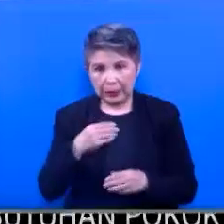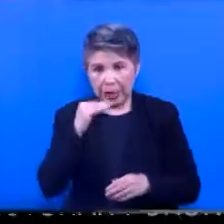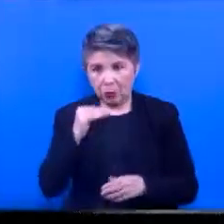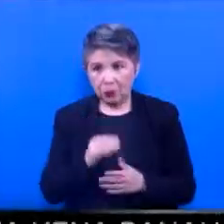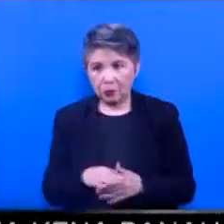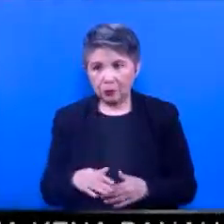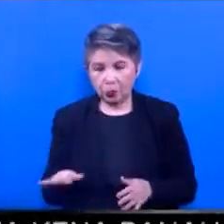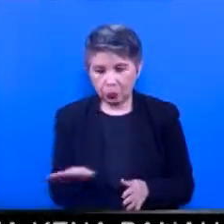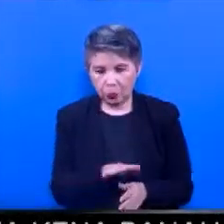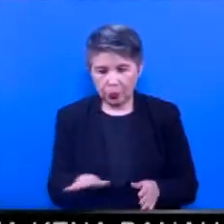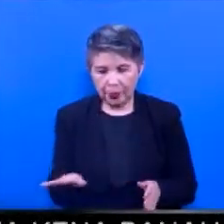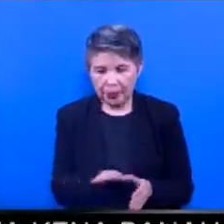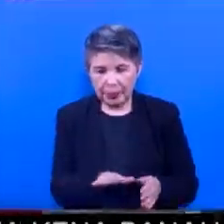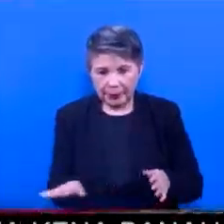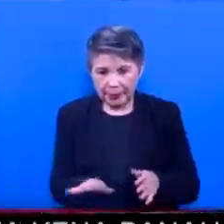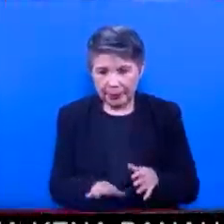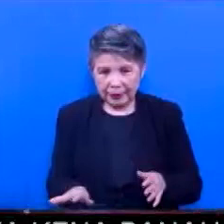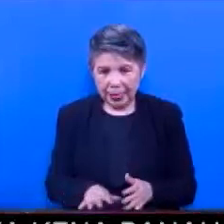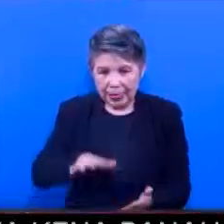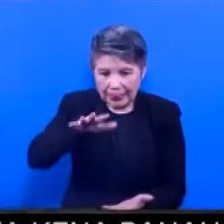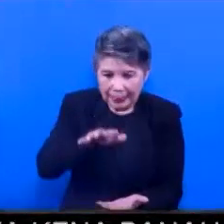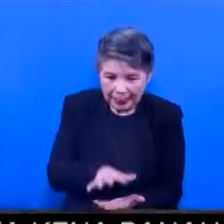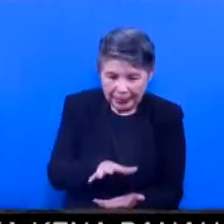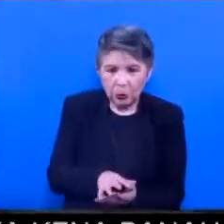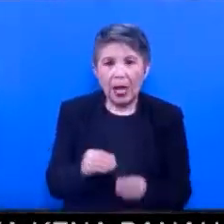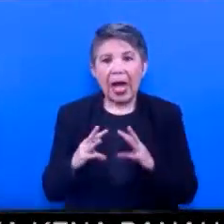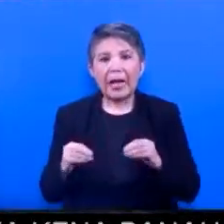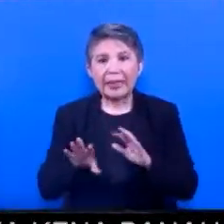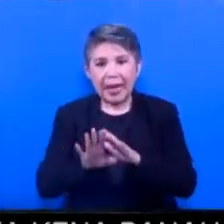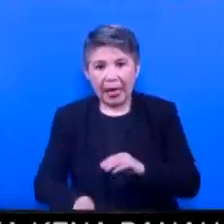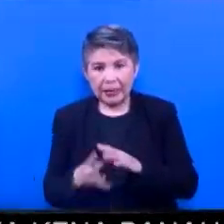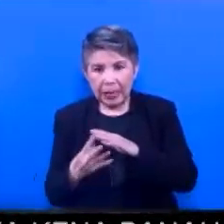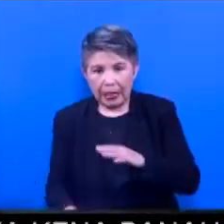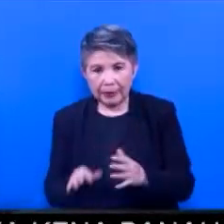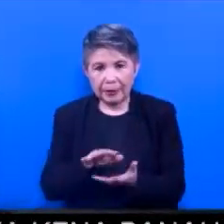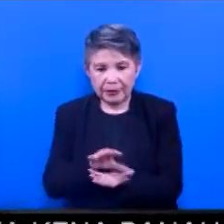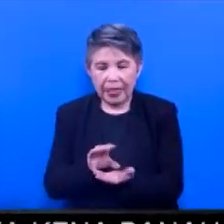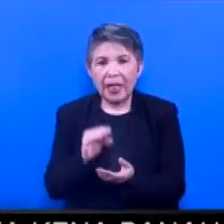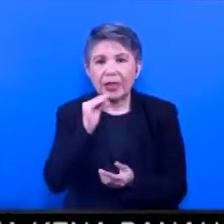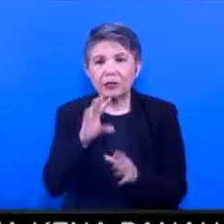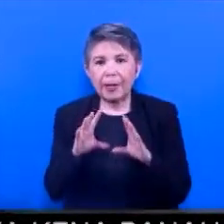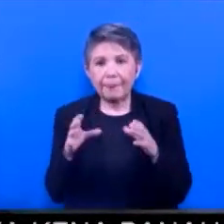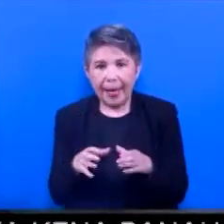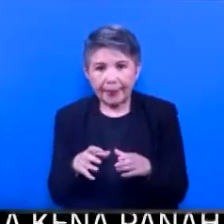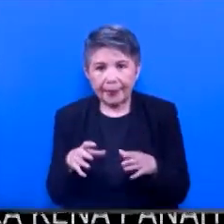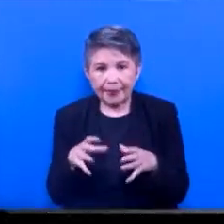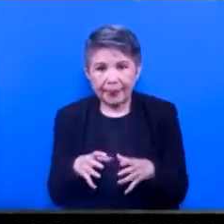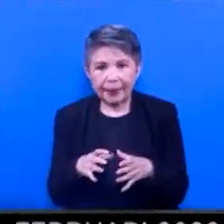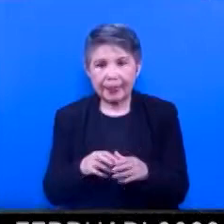Setelah terisi penuh, cetakan dimasukkan ke dalam alat pres agar air dalam tahu hilang dan tahu menjadi padat.